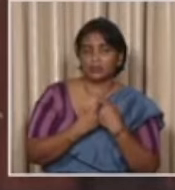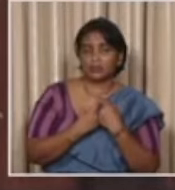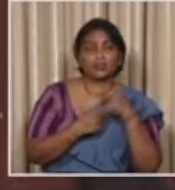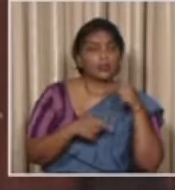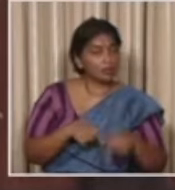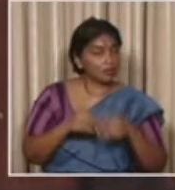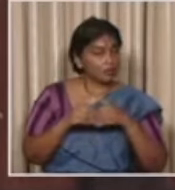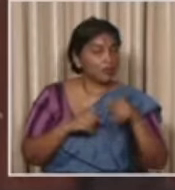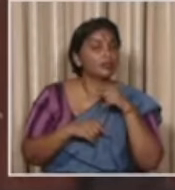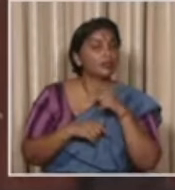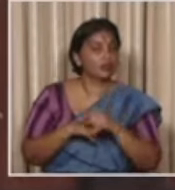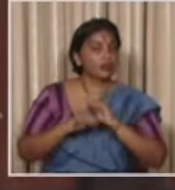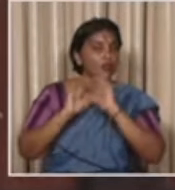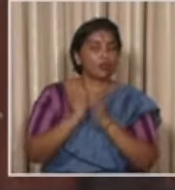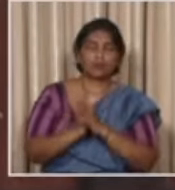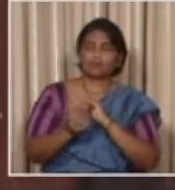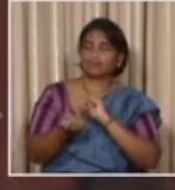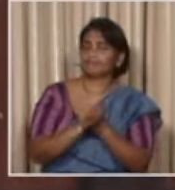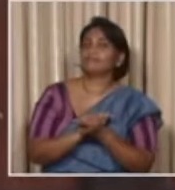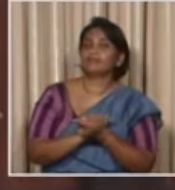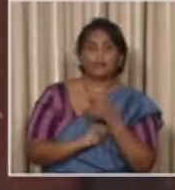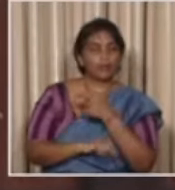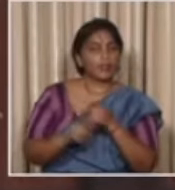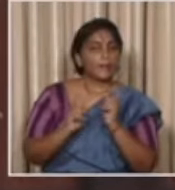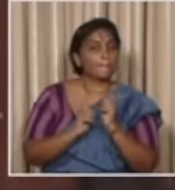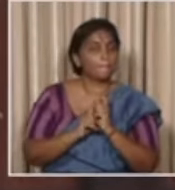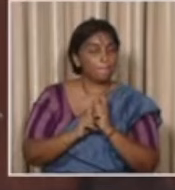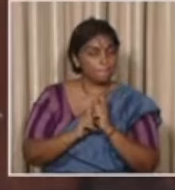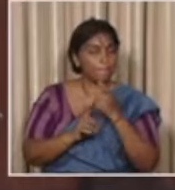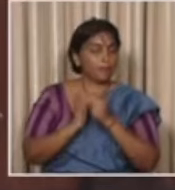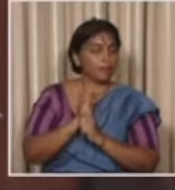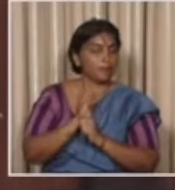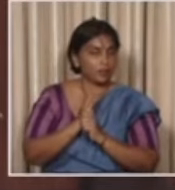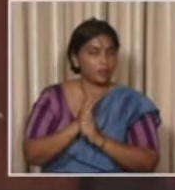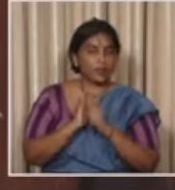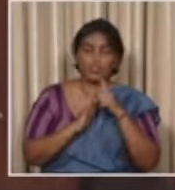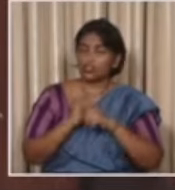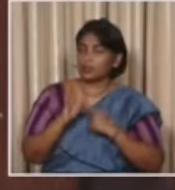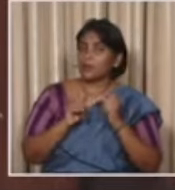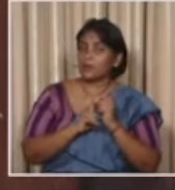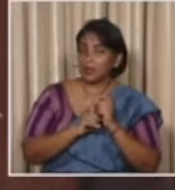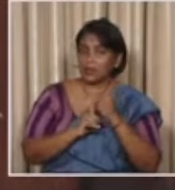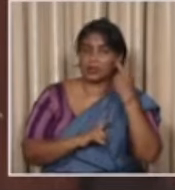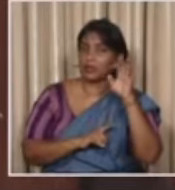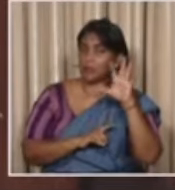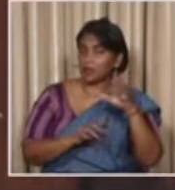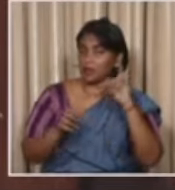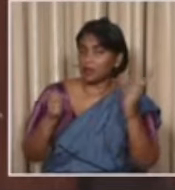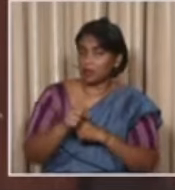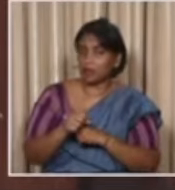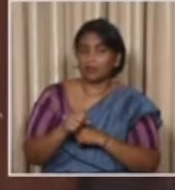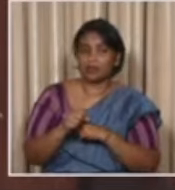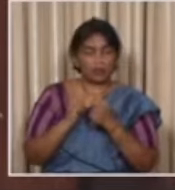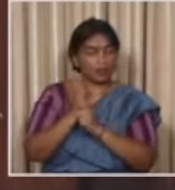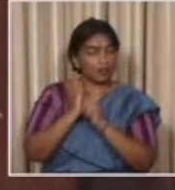හැබැයි මේ වෙනකොට ඒගොල්ලන් ඔක්කොම යටපත් කරලා තියෙන්නේ. මේකේ පිල්ලියන්ගේ මර්ඩර් එක කියන්නේ ජෝසප් පෙරරාසිංහම 2005 දී මරපු මර්ඩර්